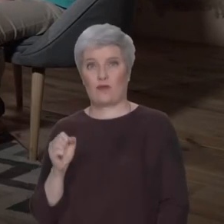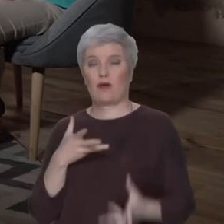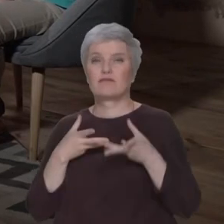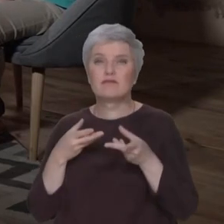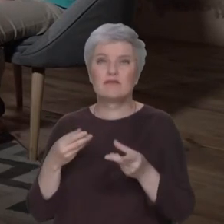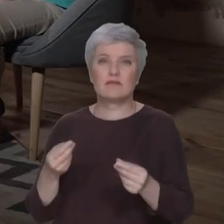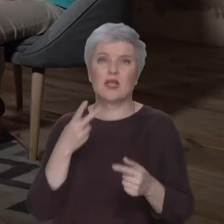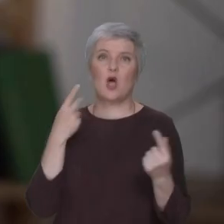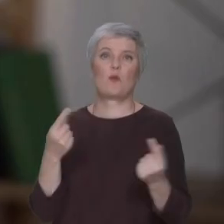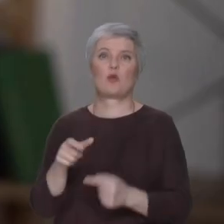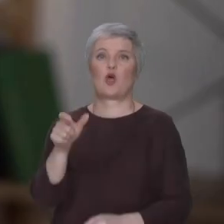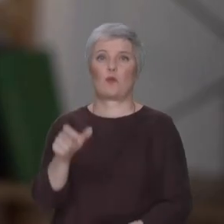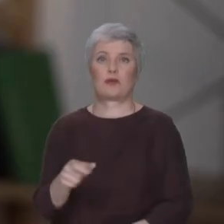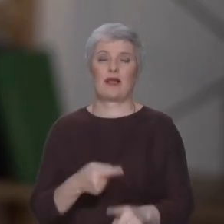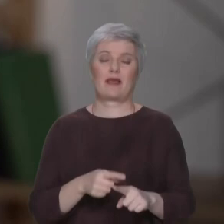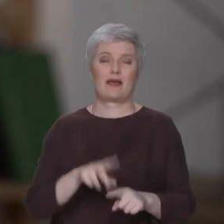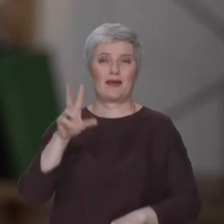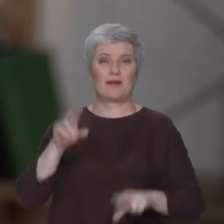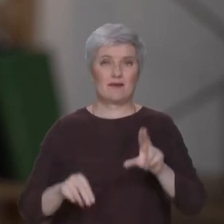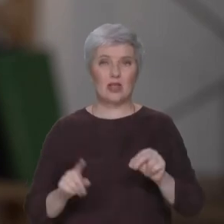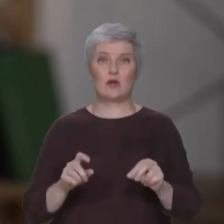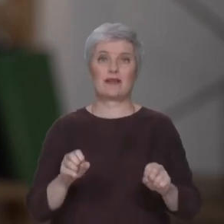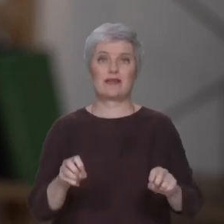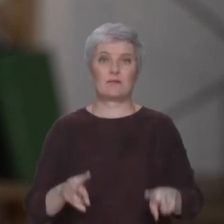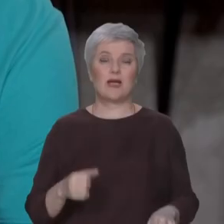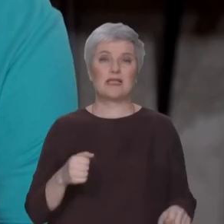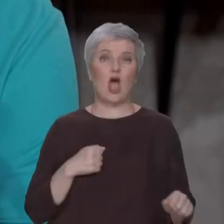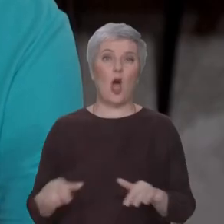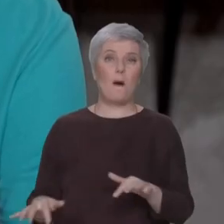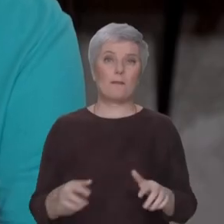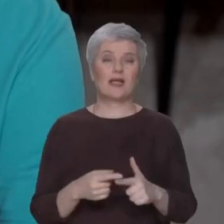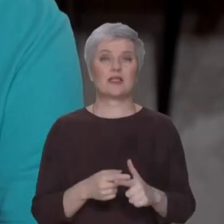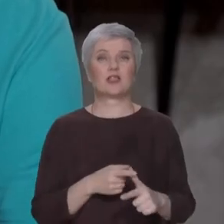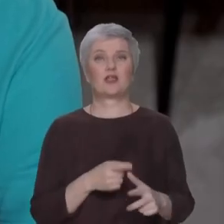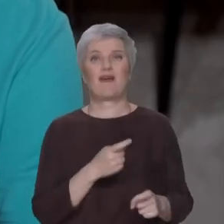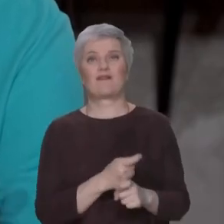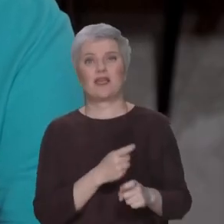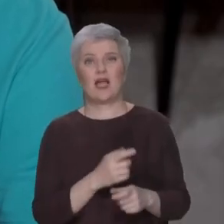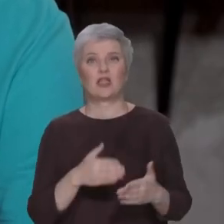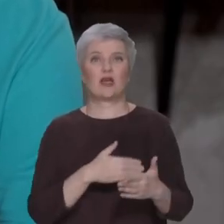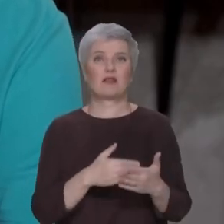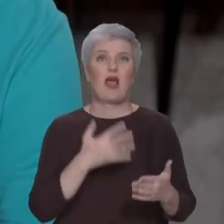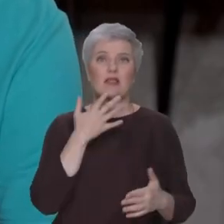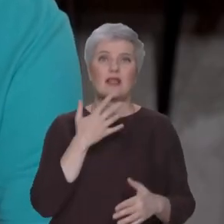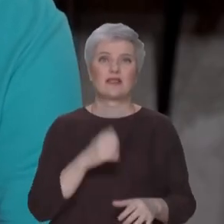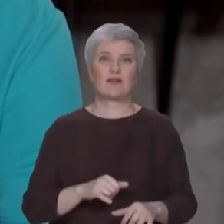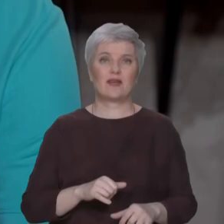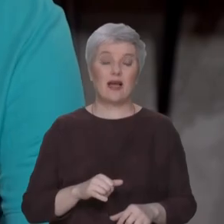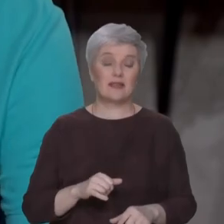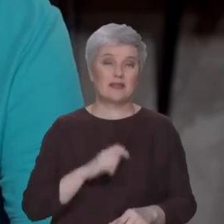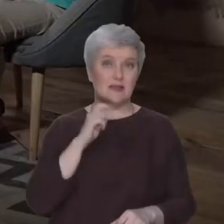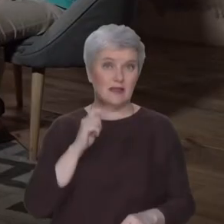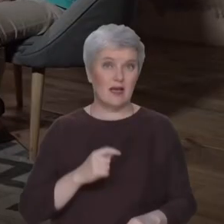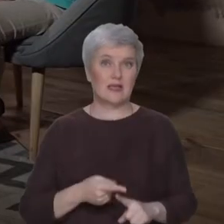пересічного громадянина, який вважає, що ця спецоперація чи війна, чи денацифікація – це є правильна історія.